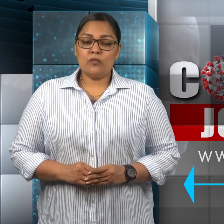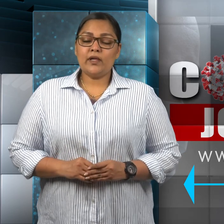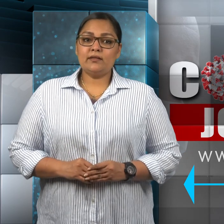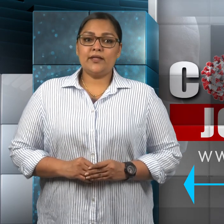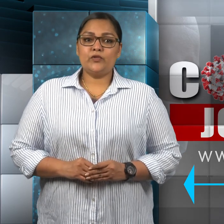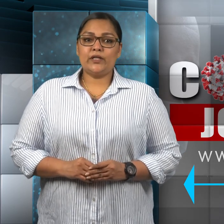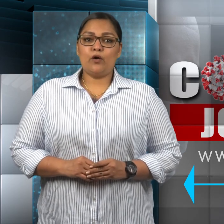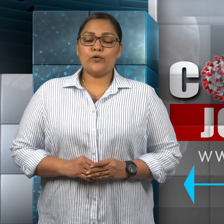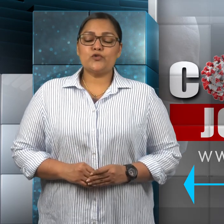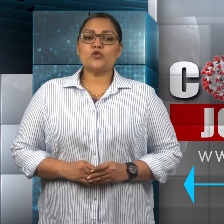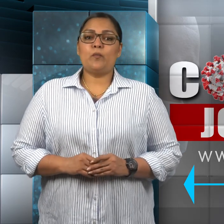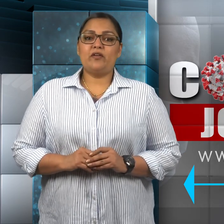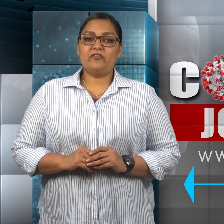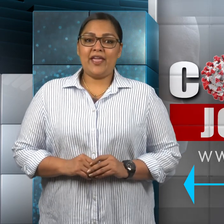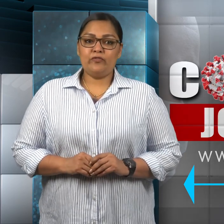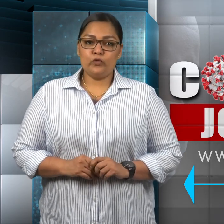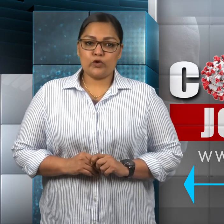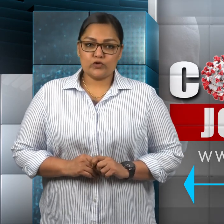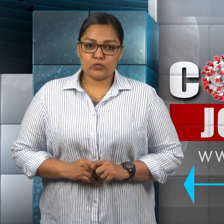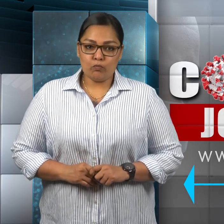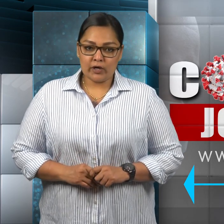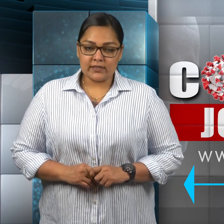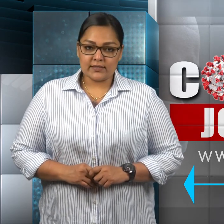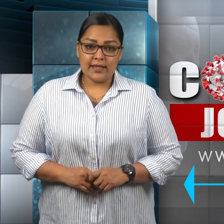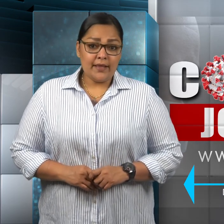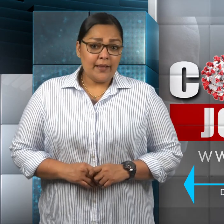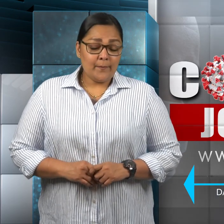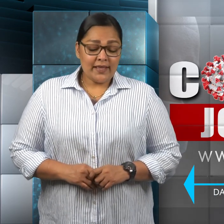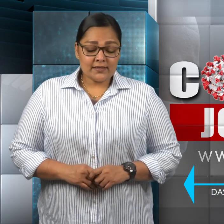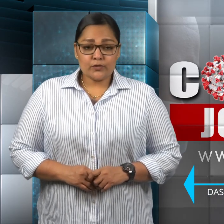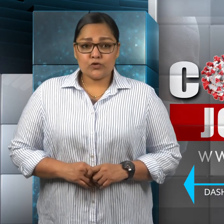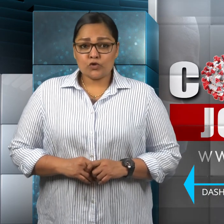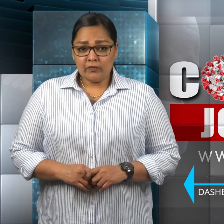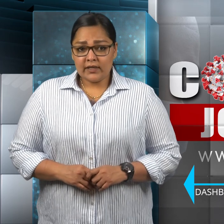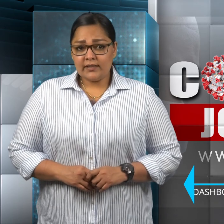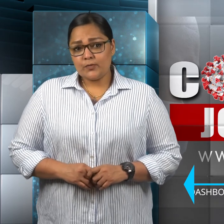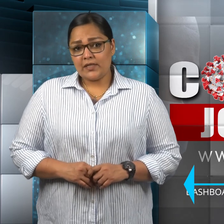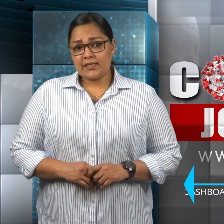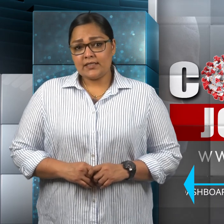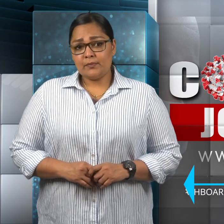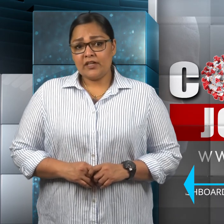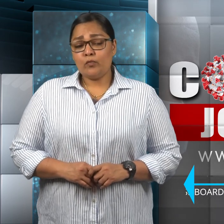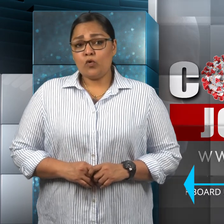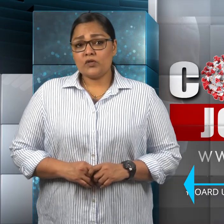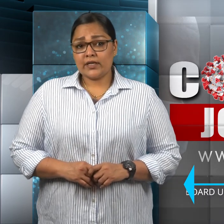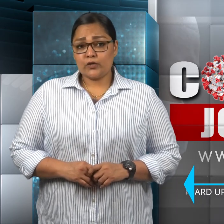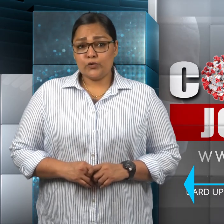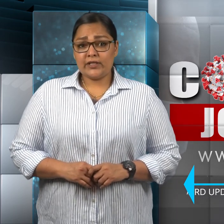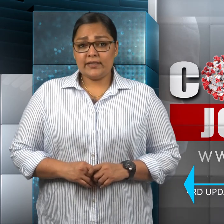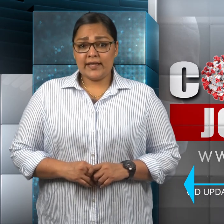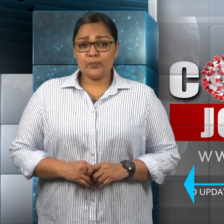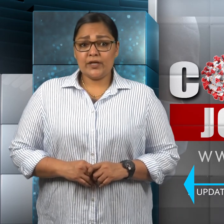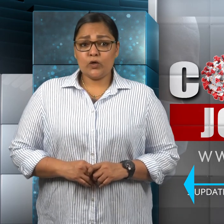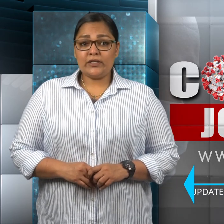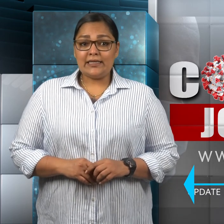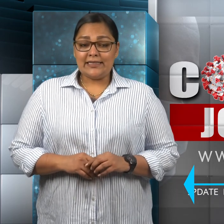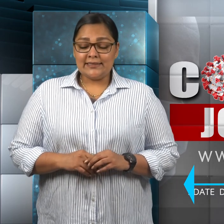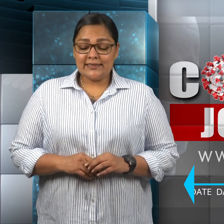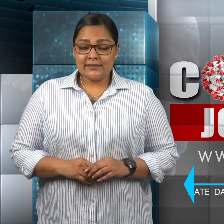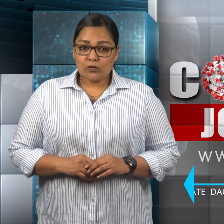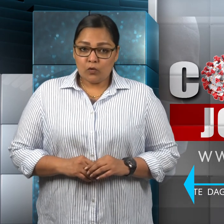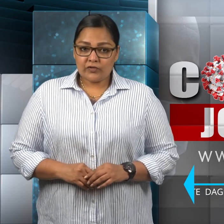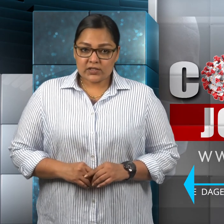eindigt op zondag 23 augustus om 5 uur 's morgens. Mensen zonder een dispensatiebrief mogen zich gedurende deze